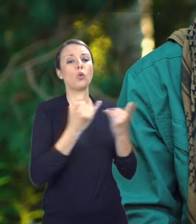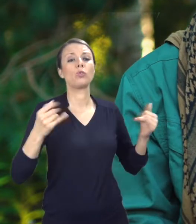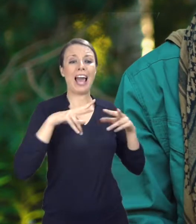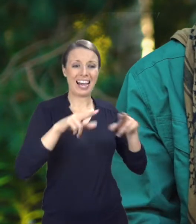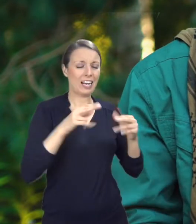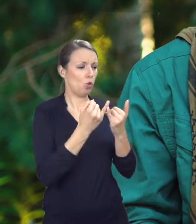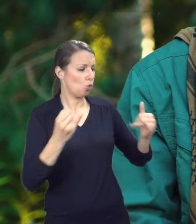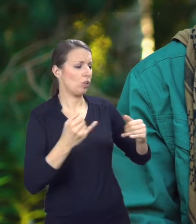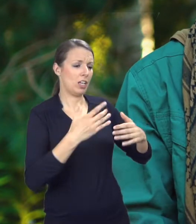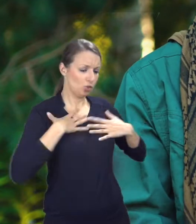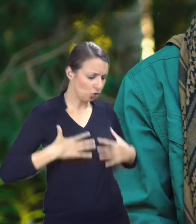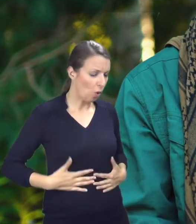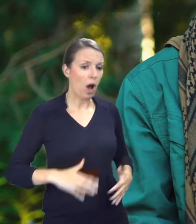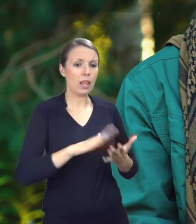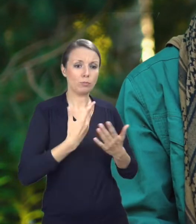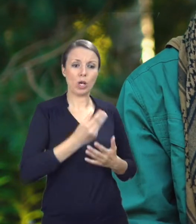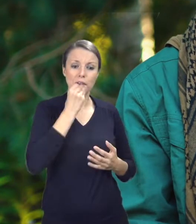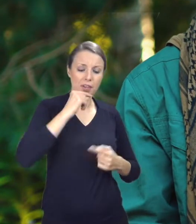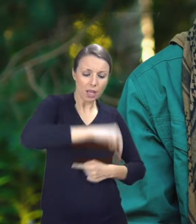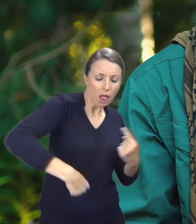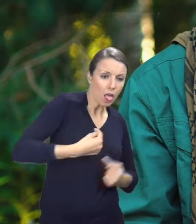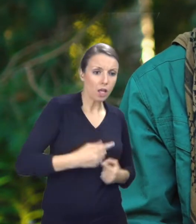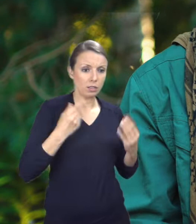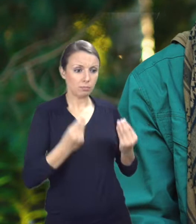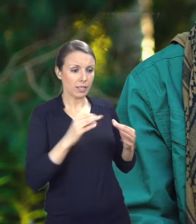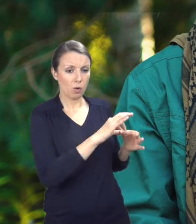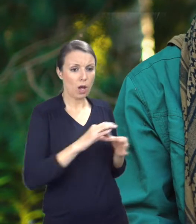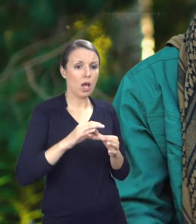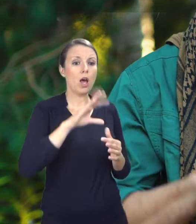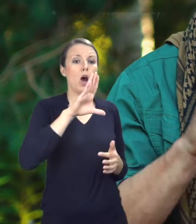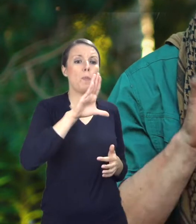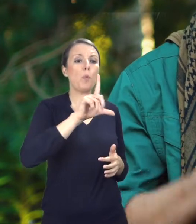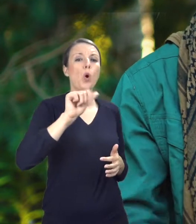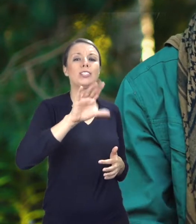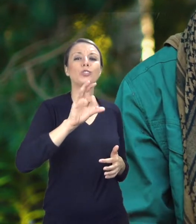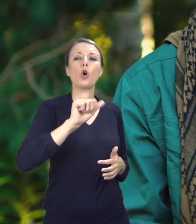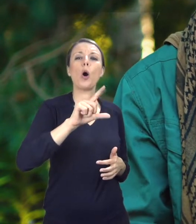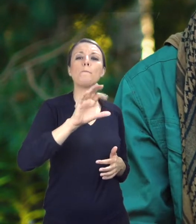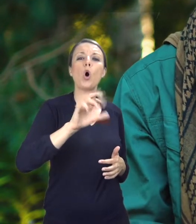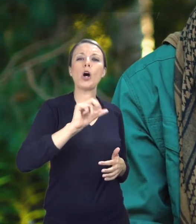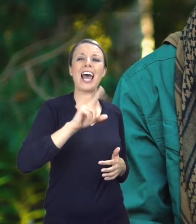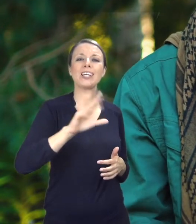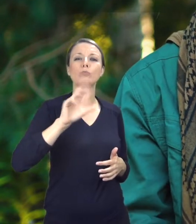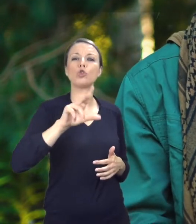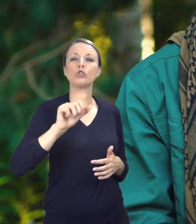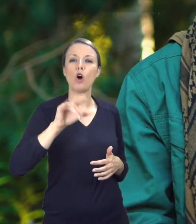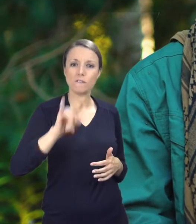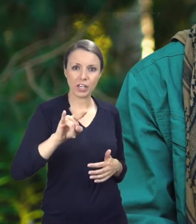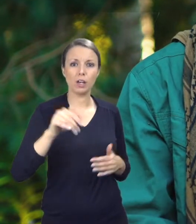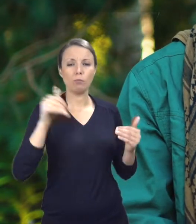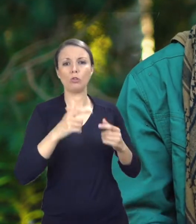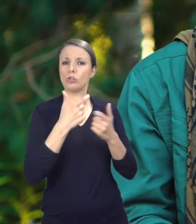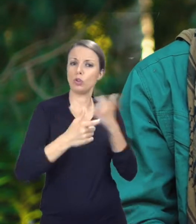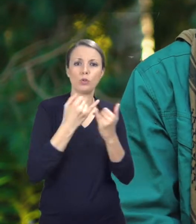części ciała, ale na przykład na przewód pokarmowy świetnie działa błyskoporek brzozowy, to jest taki rodzaj czarnej huby i z niego można robić napary